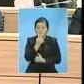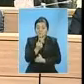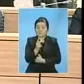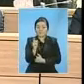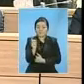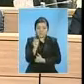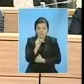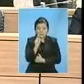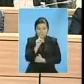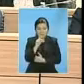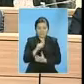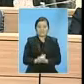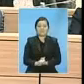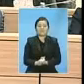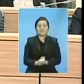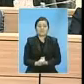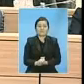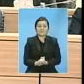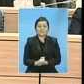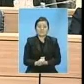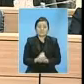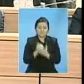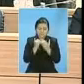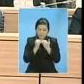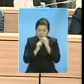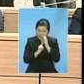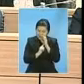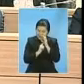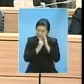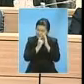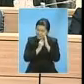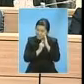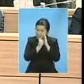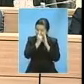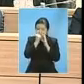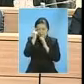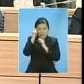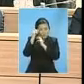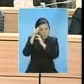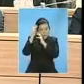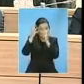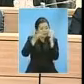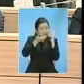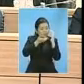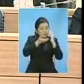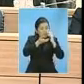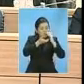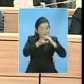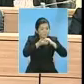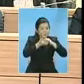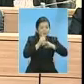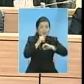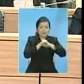าเริ่มมีแสงรำไรมีแสงแห่งความหวังในการที่จะเปิดพื้นที่